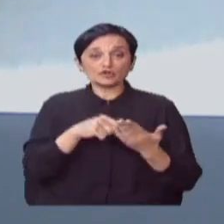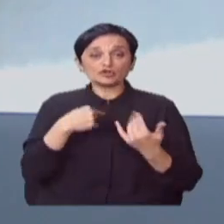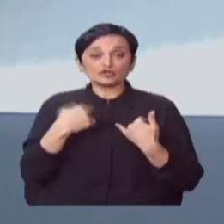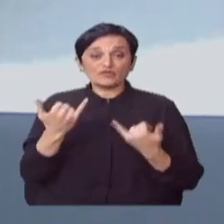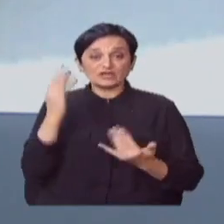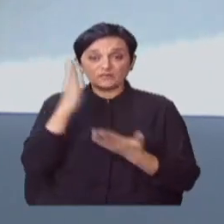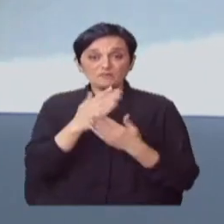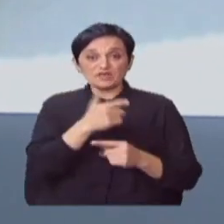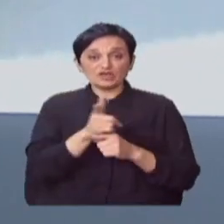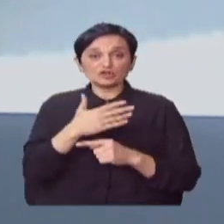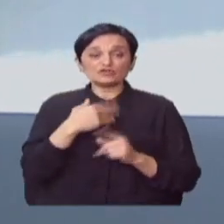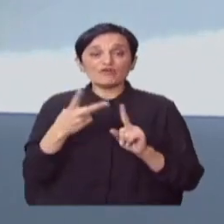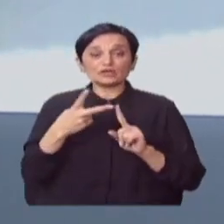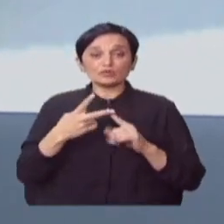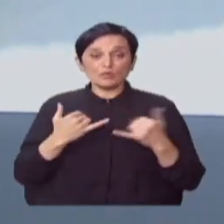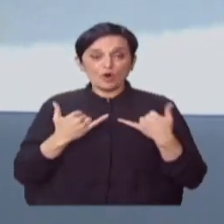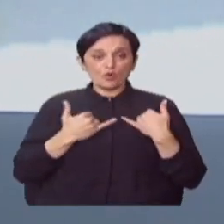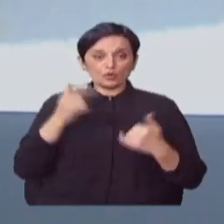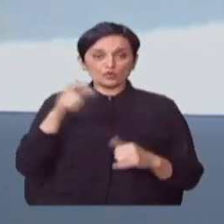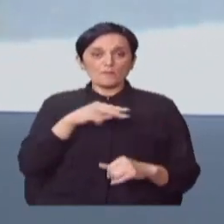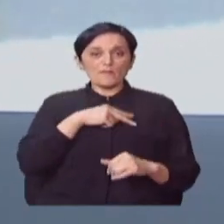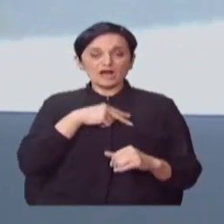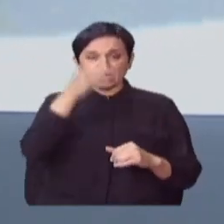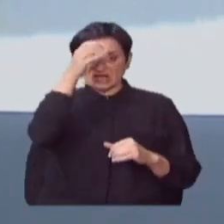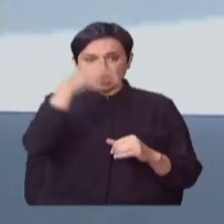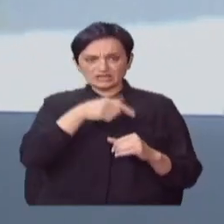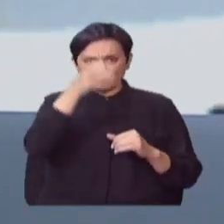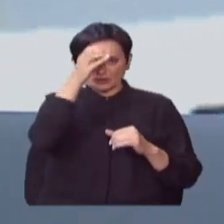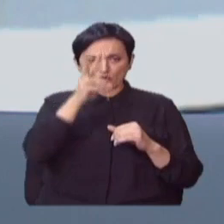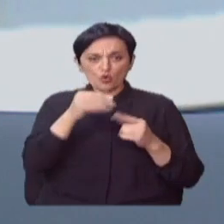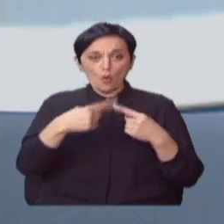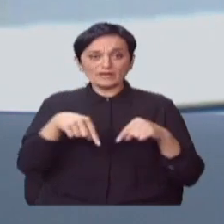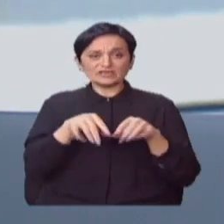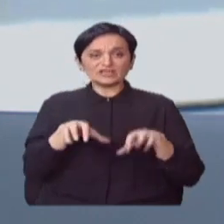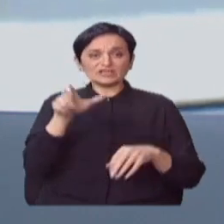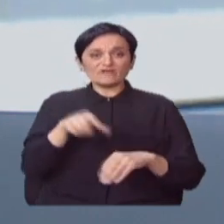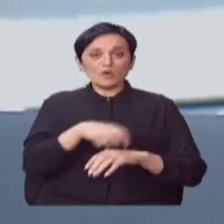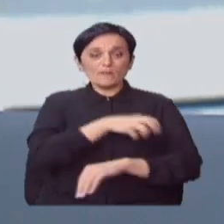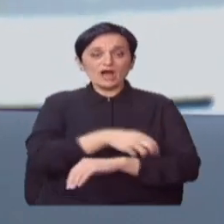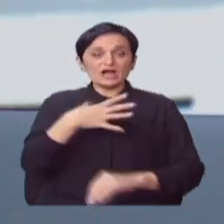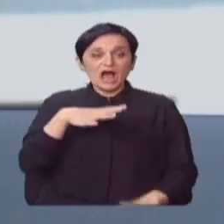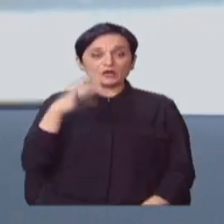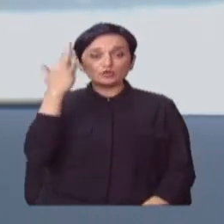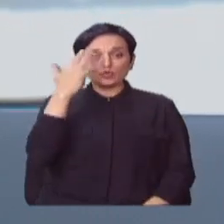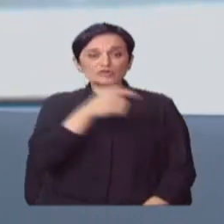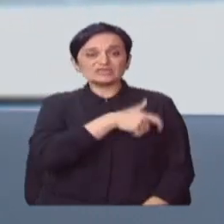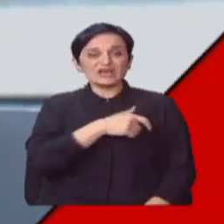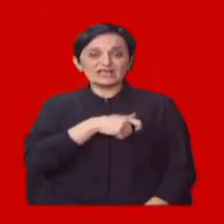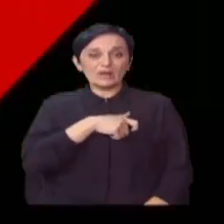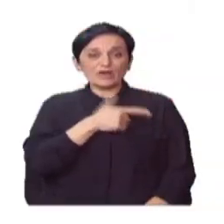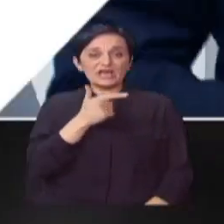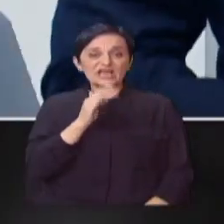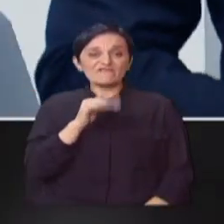Ჩვენ გვერდება პირდაპირ ეთერში ჩვენი მეორე სტუმარი, პარლამენტის განათლებისა და მეცნიერების კომიტეტის თავმჯდომარე პარტია ქართული ოცნების წევრი დეპუტატი